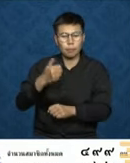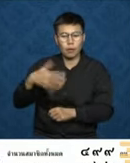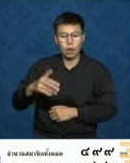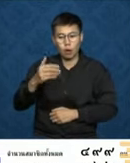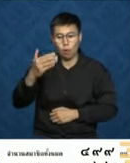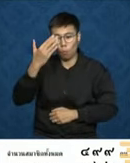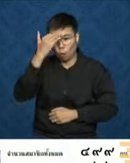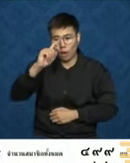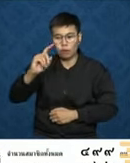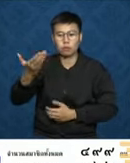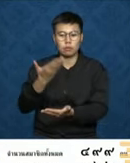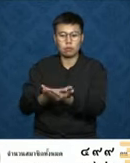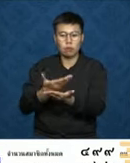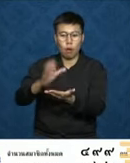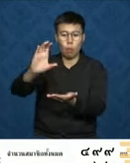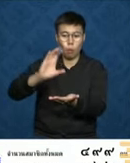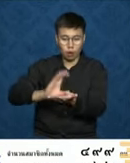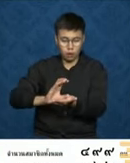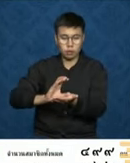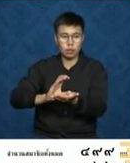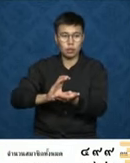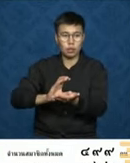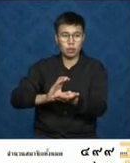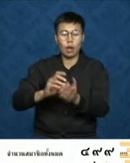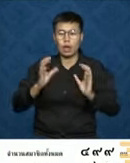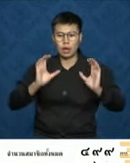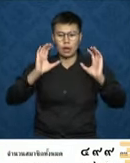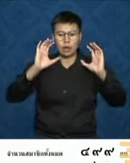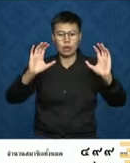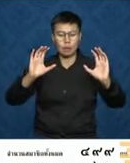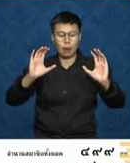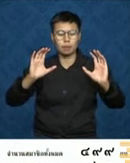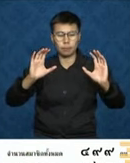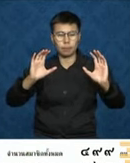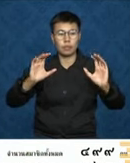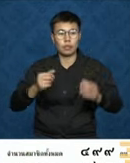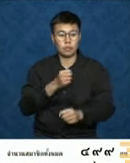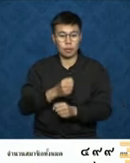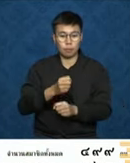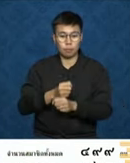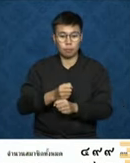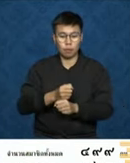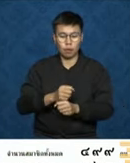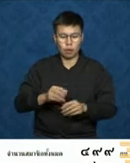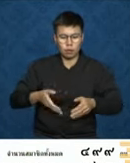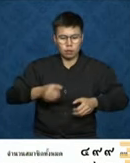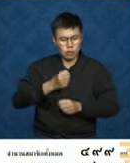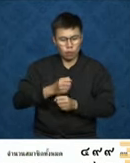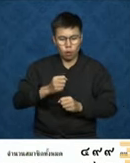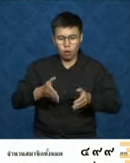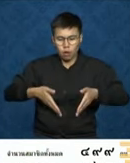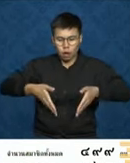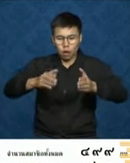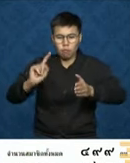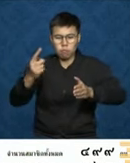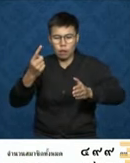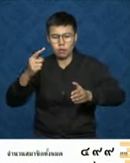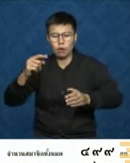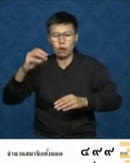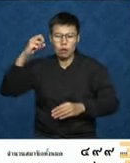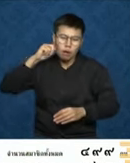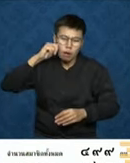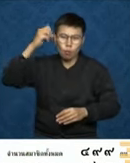ทุกปีที่ดำเนินการนะครับไม่ว่าหน่วยรับงบประมาณส่วนไหนนะครับเวลาจะเข้าไปดำเนินการในการพัฒนาคุณภาพชีวิตของพี่น้องนะครับยากที่จะ